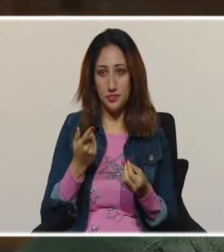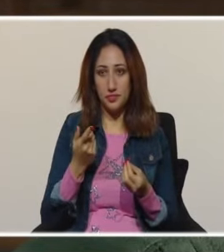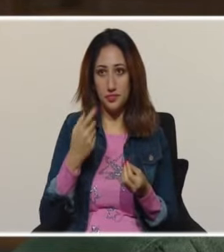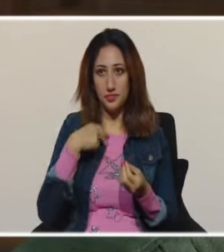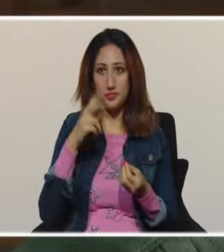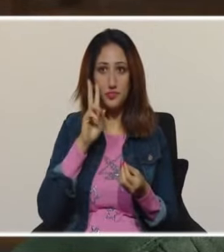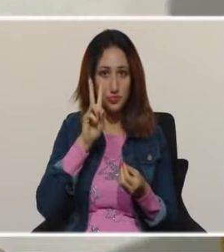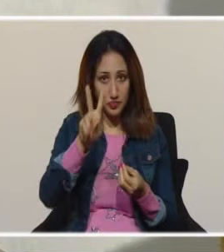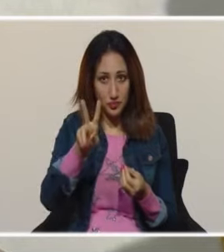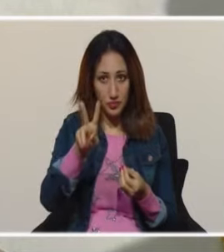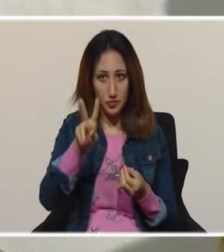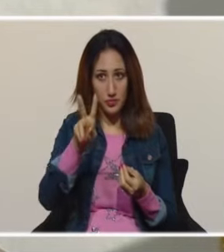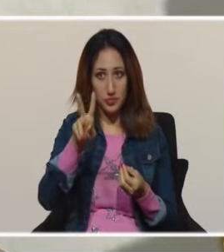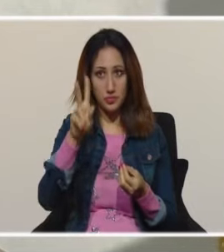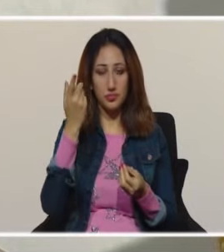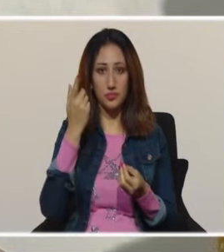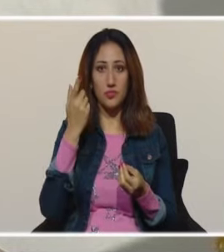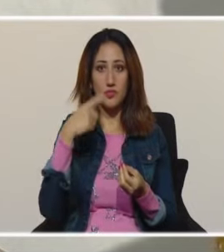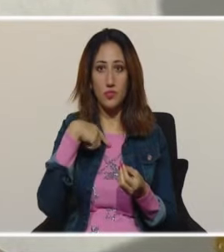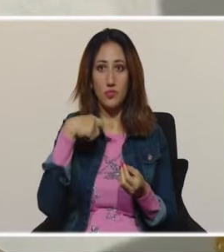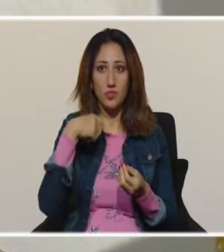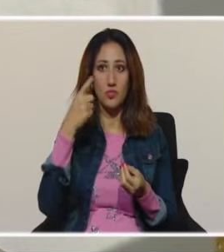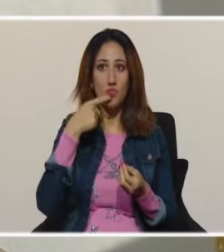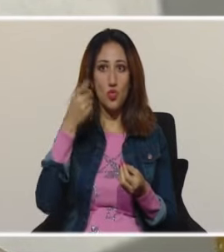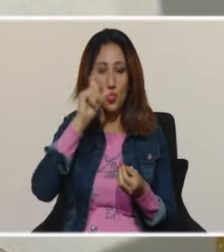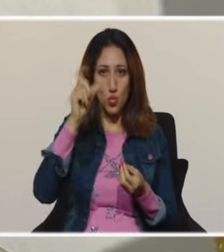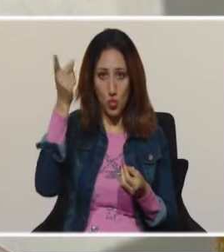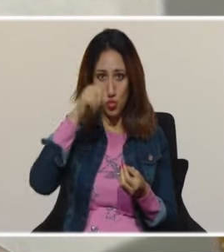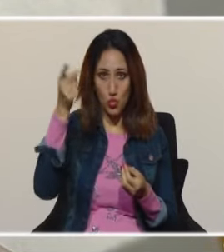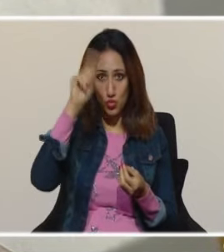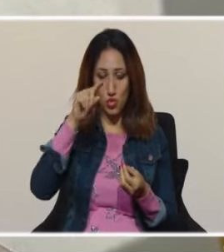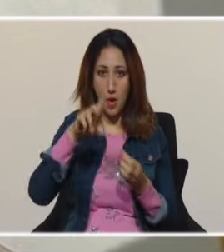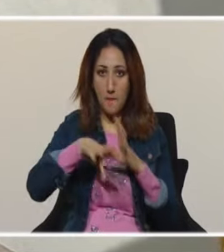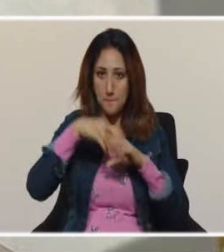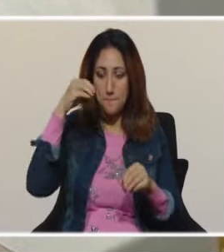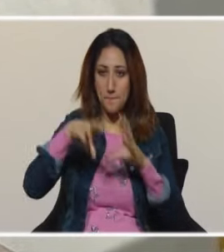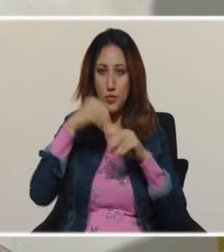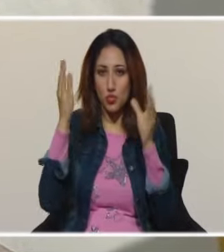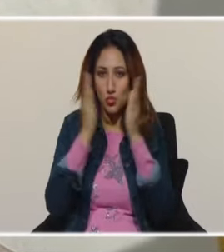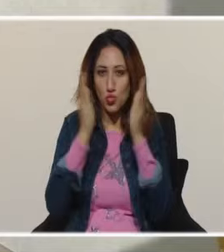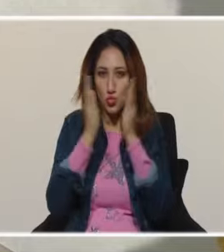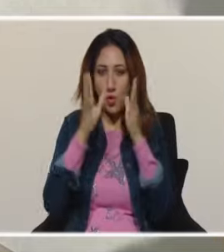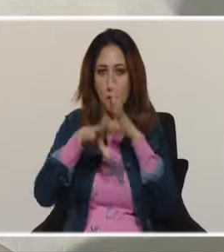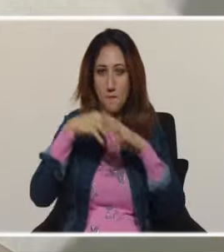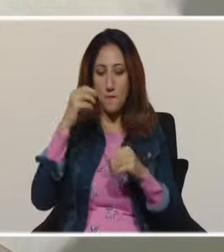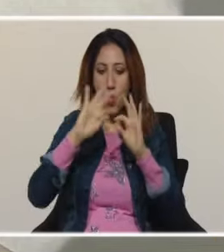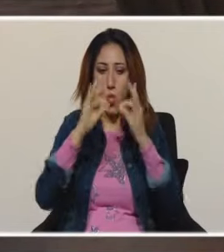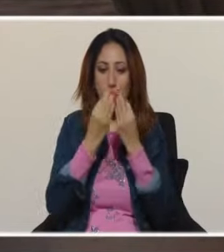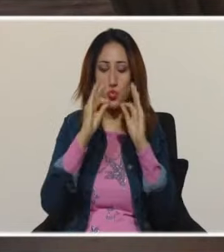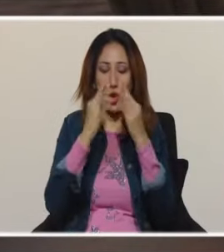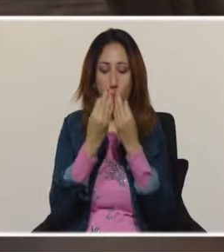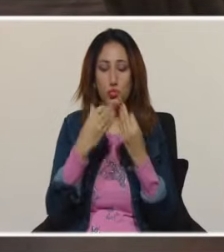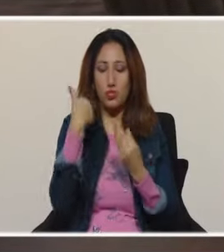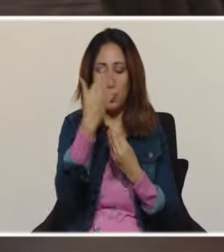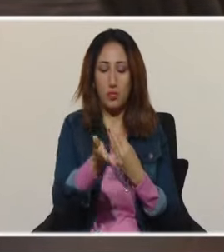بنور، وانا يعني الحمد لله يعني كل شهر الجمعيه عندنا بتعمل مشاريع صغيره لاسر كتير، بس طبعا